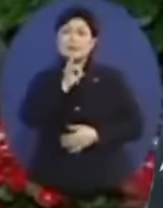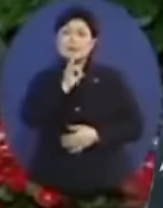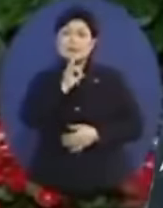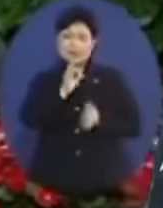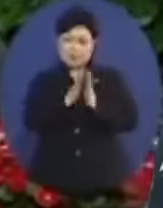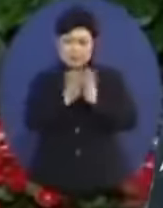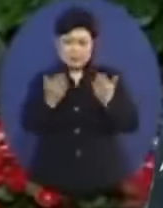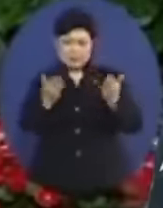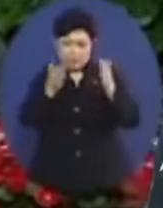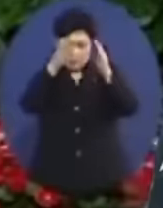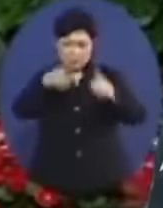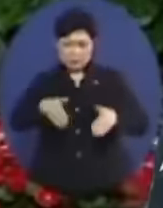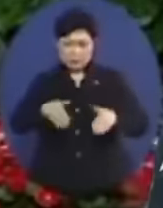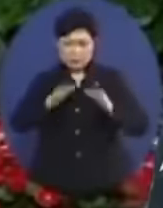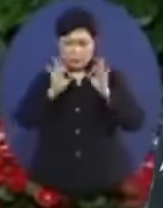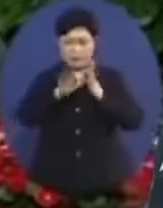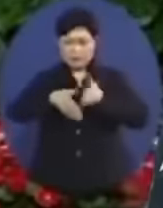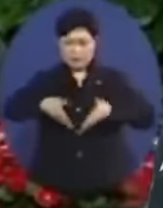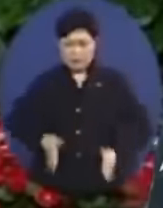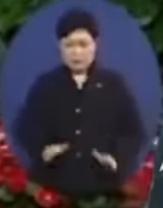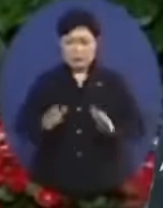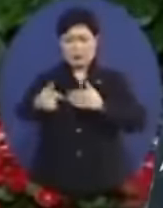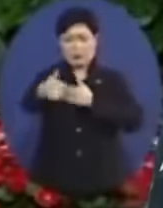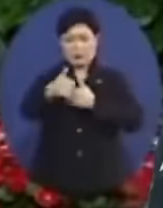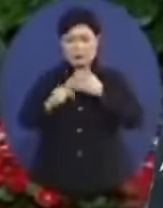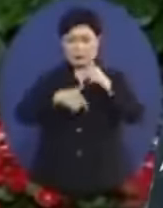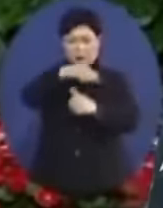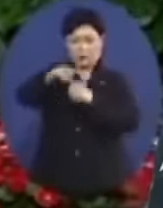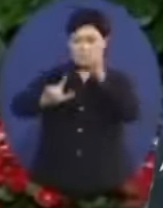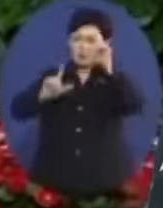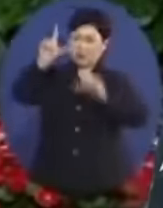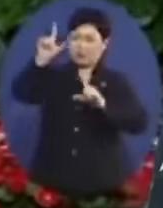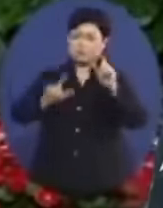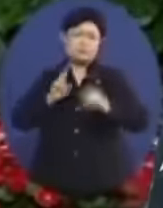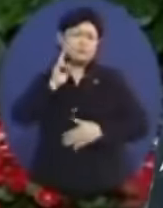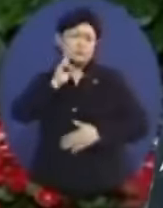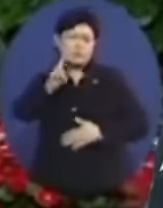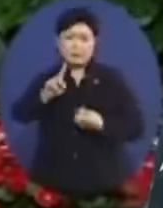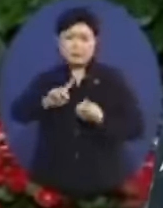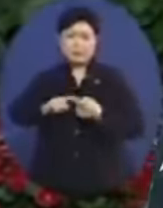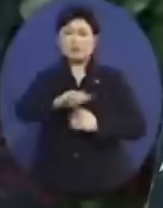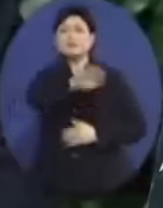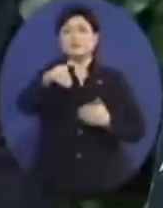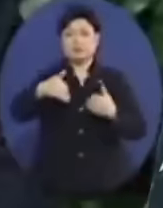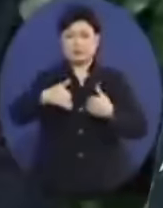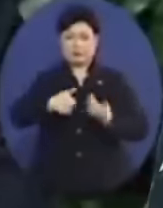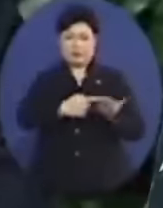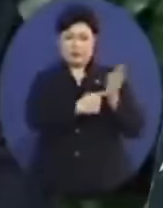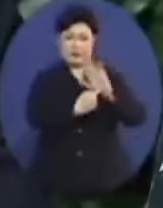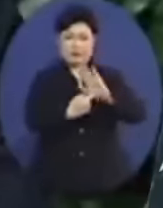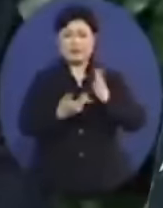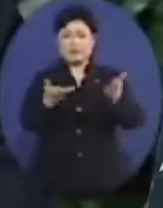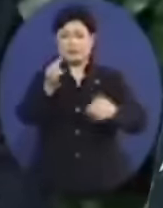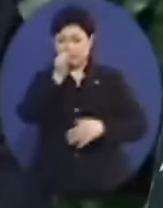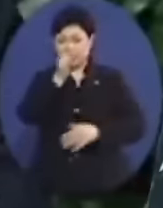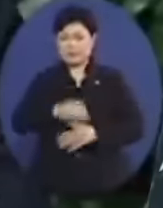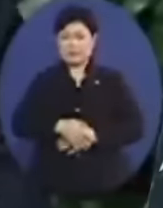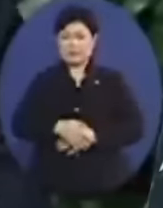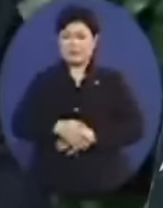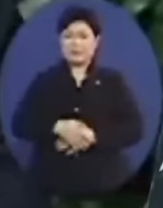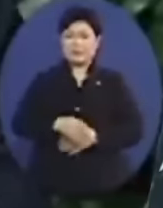통해서 면태 과 외적 환경의 비천함을 우리에게 보여주고 있습니다